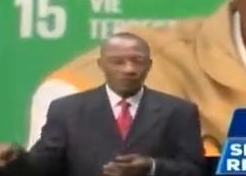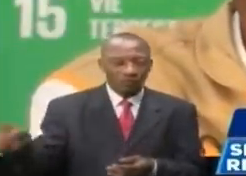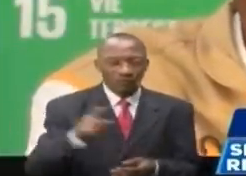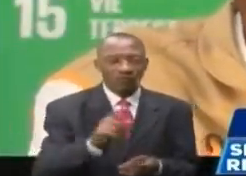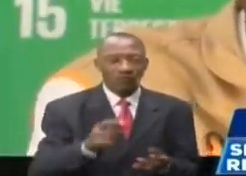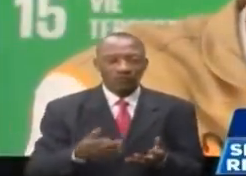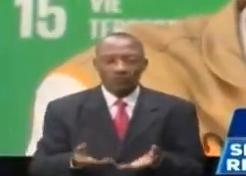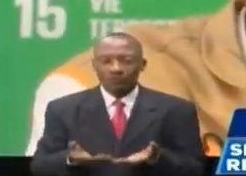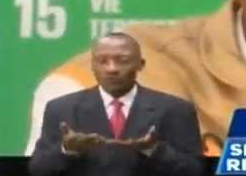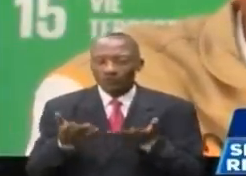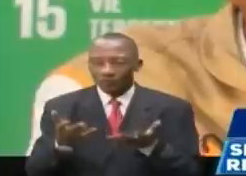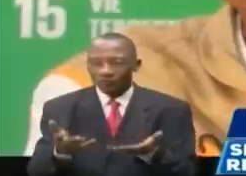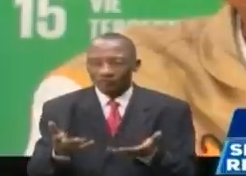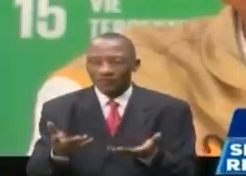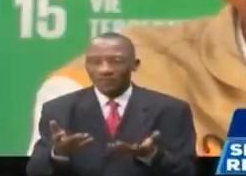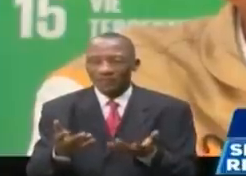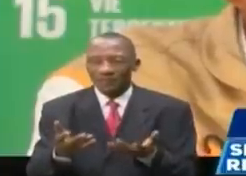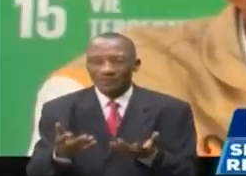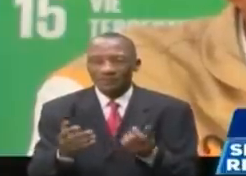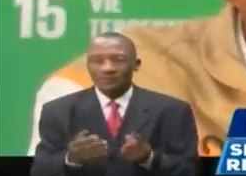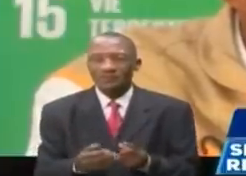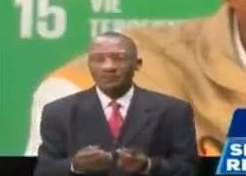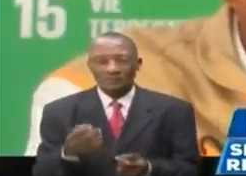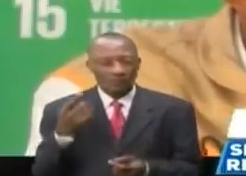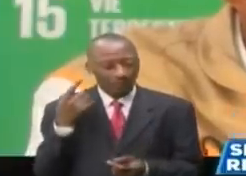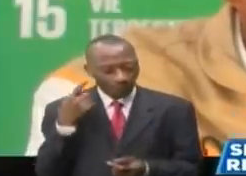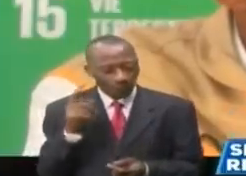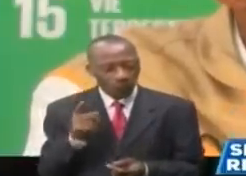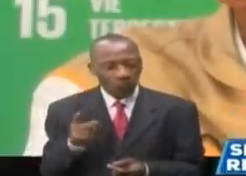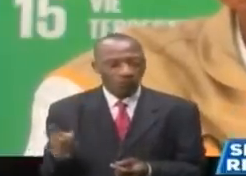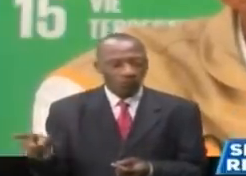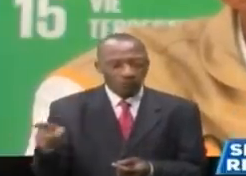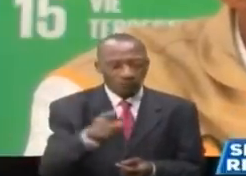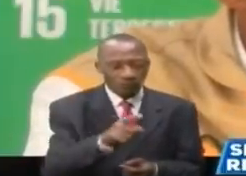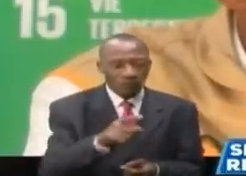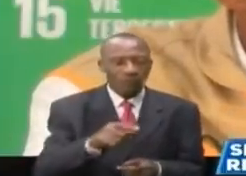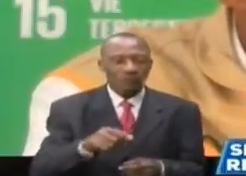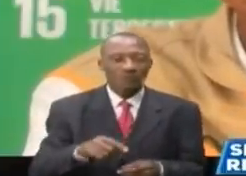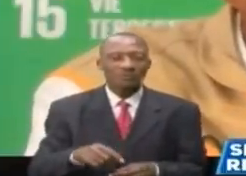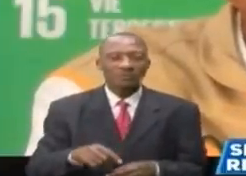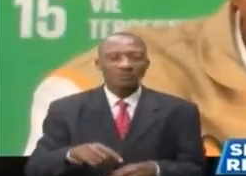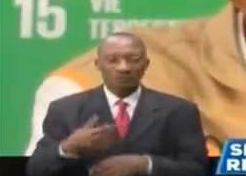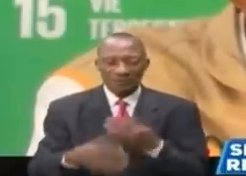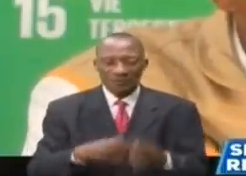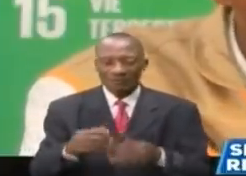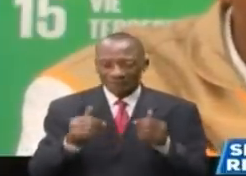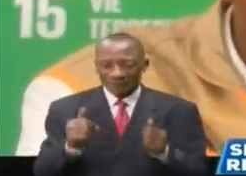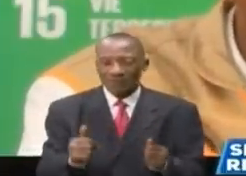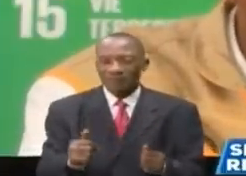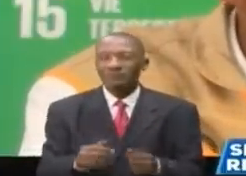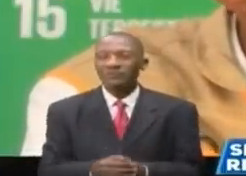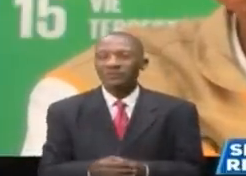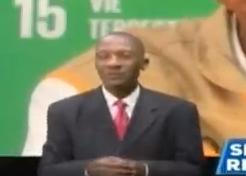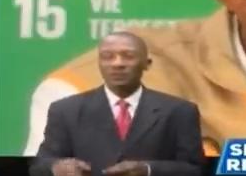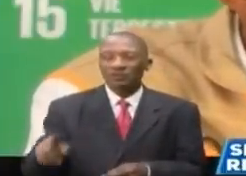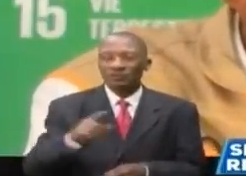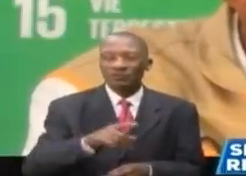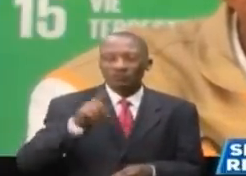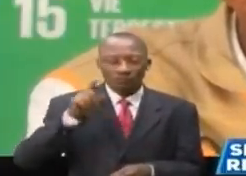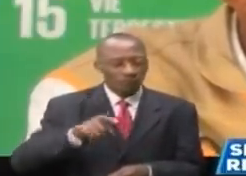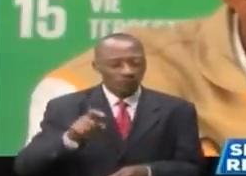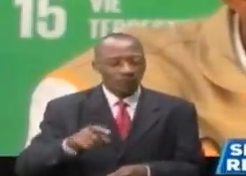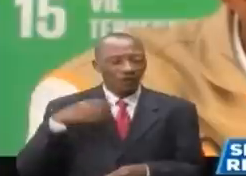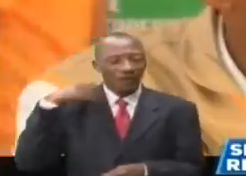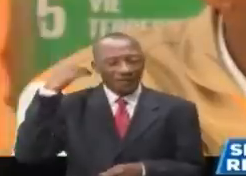Donc nous sommes ici pour avoir votre point de vue de la situation, espérer que vous allez porter haut les besoins de ces